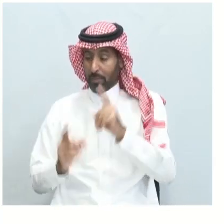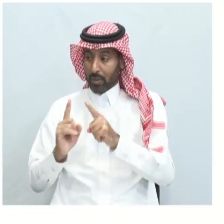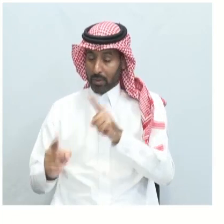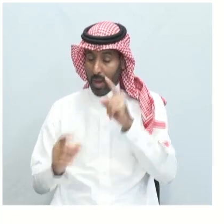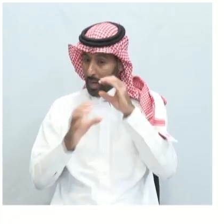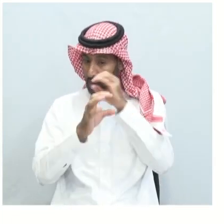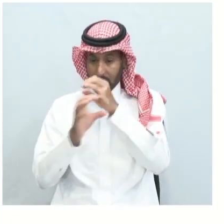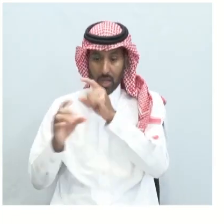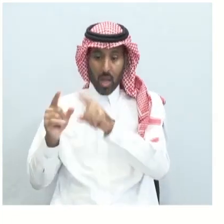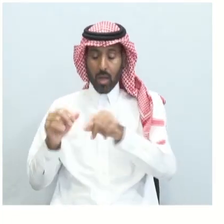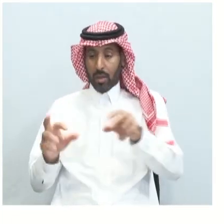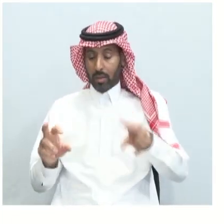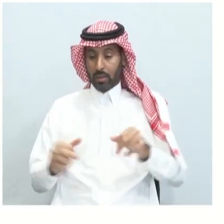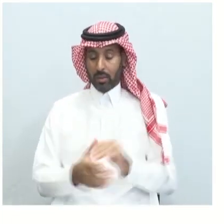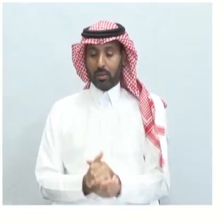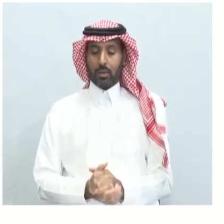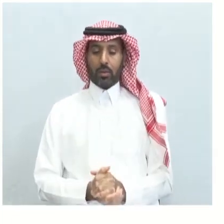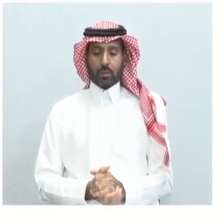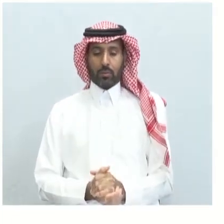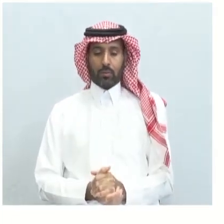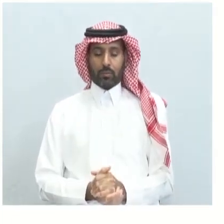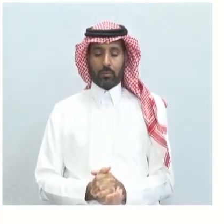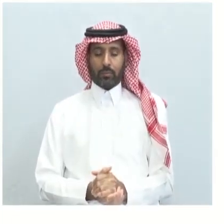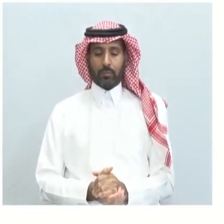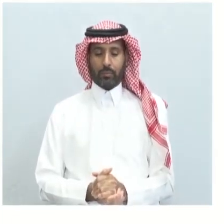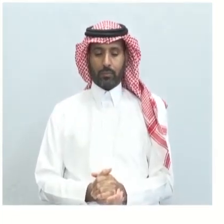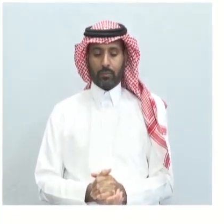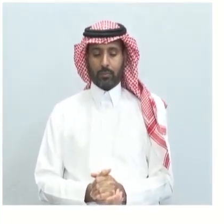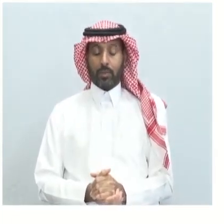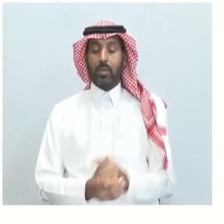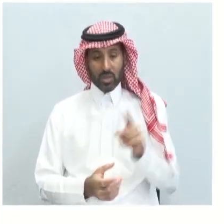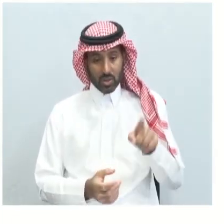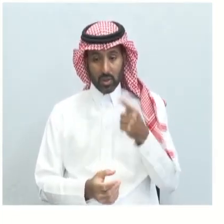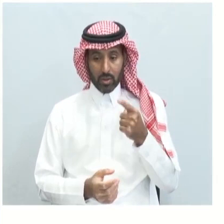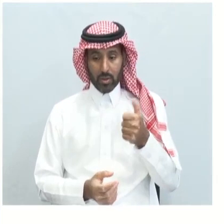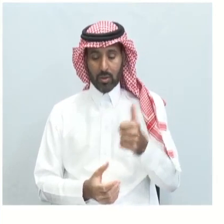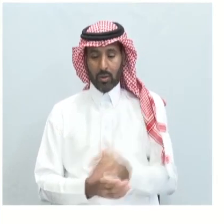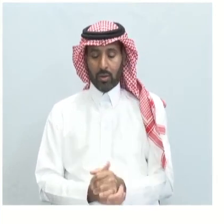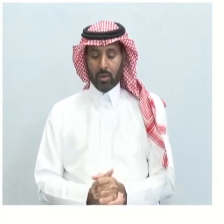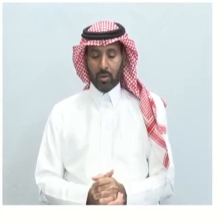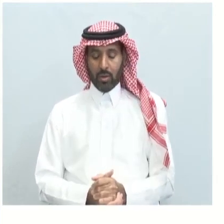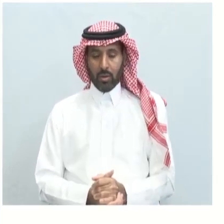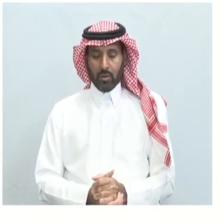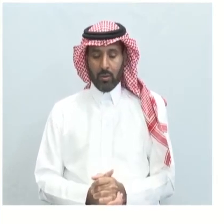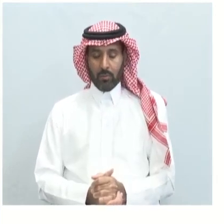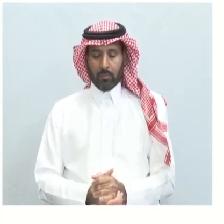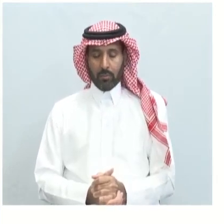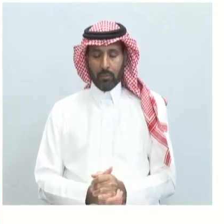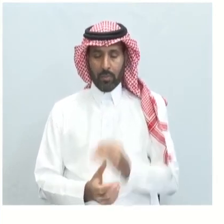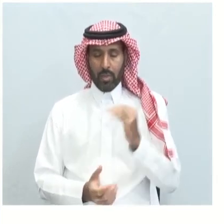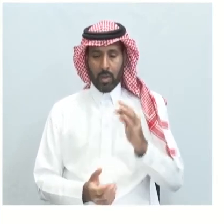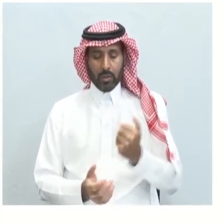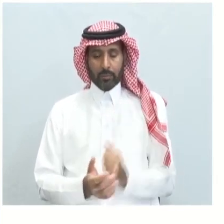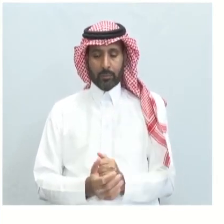والاجهزه حتى يتم اتخاذ قرارات فوريه في هذه المدن اذا العباره صائبه العباره